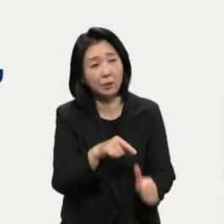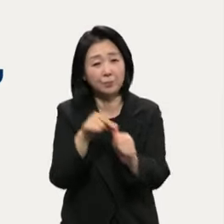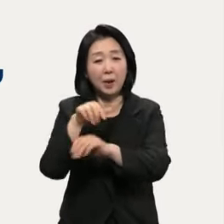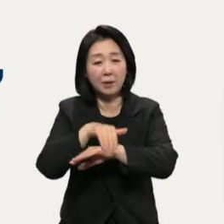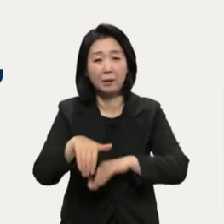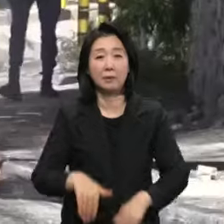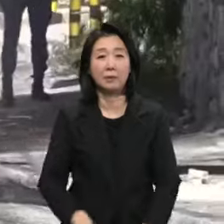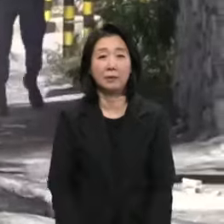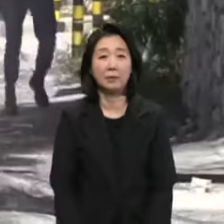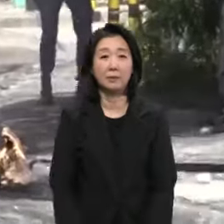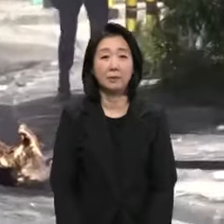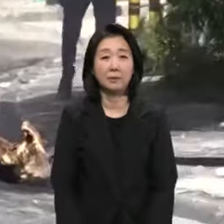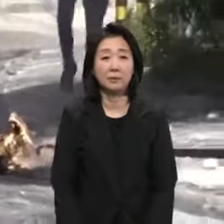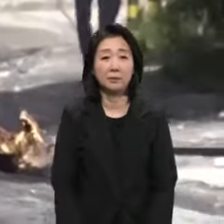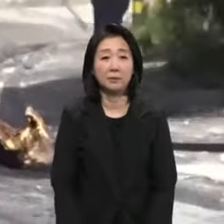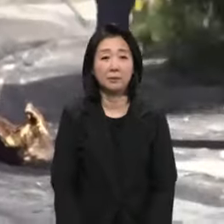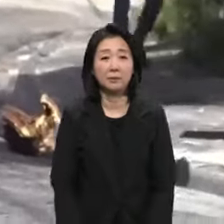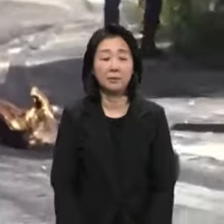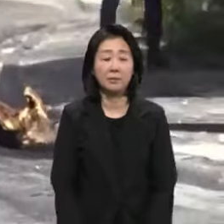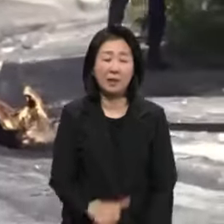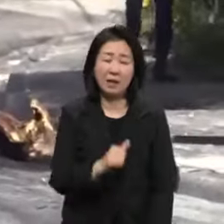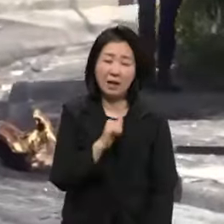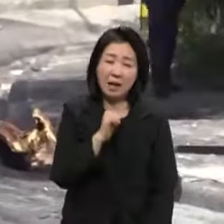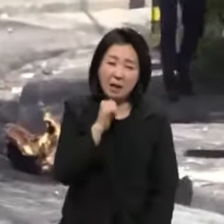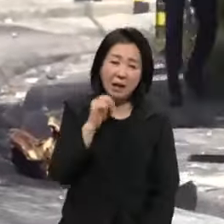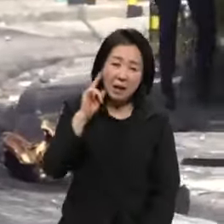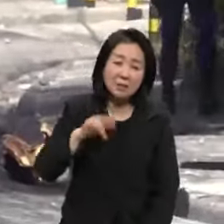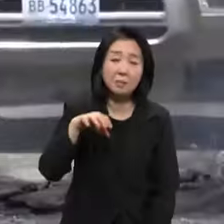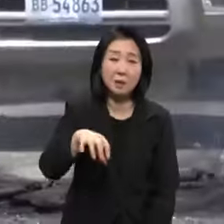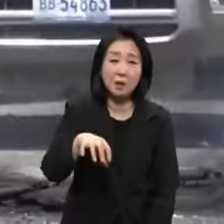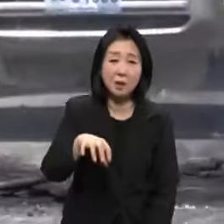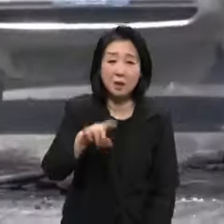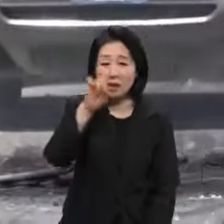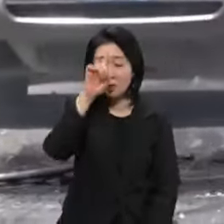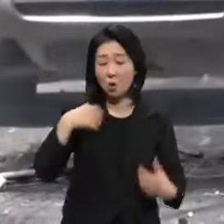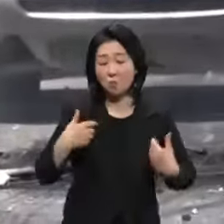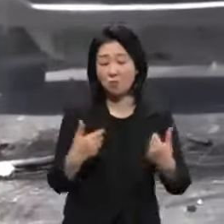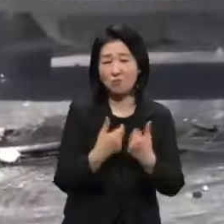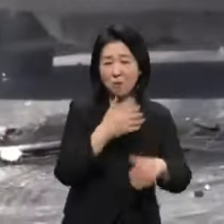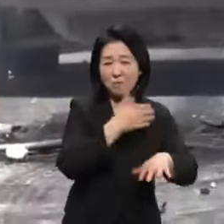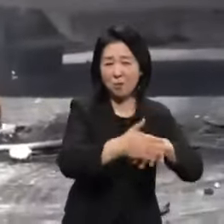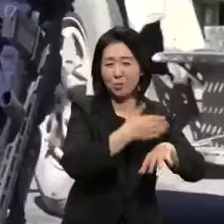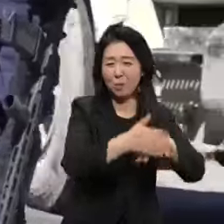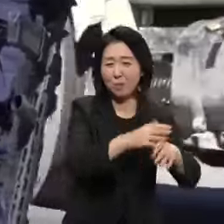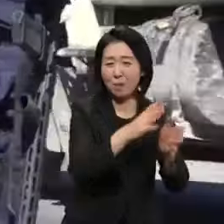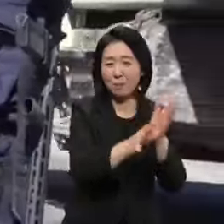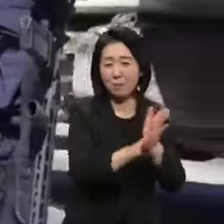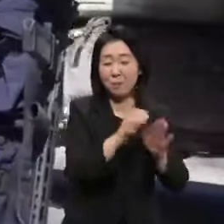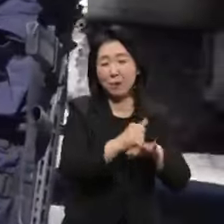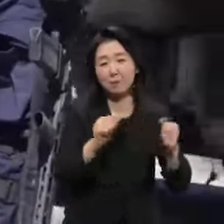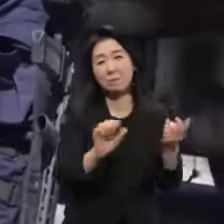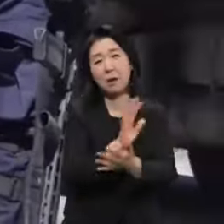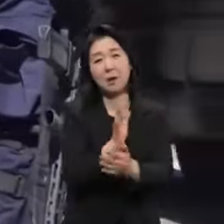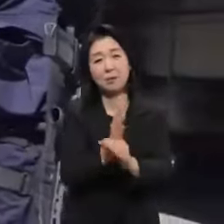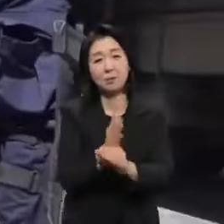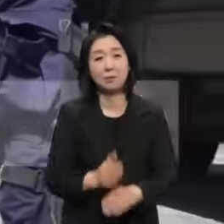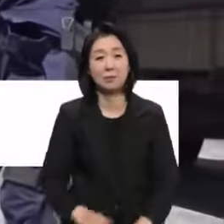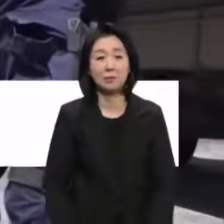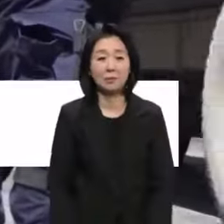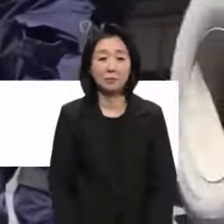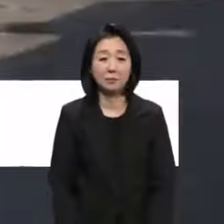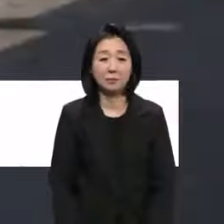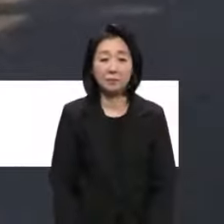밝혔습니다. 미주 최빈국인 IT는 최근 반정부 시위를 이끄는 갱단 폭동으로 혼란이 이어지고 있습니다. The